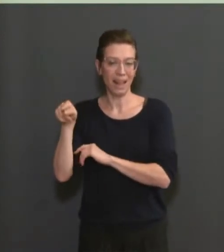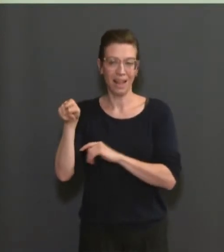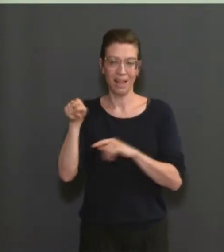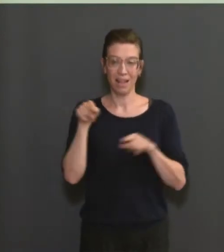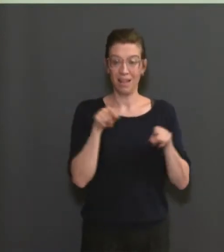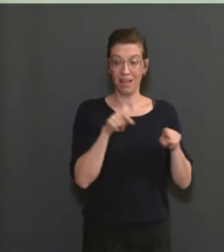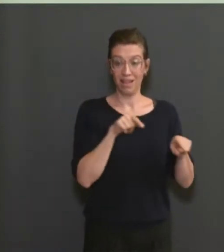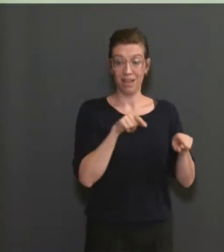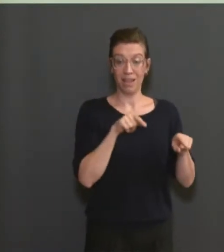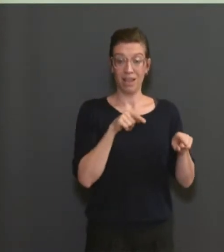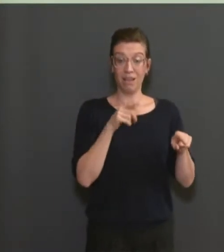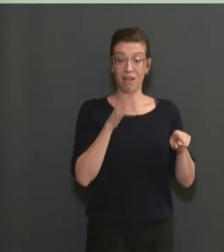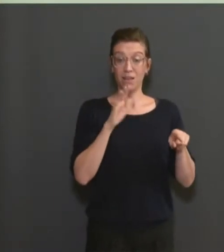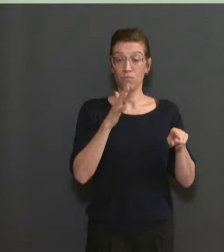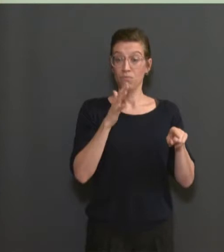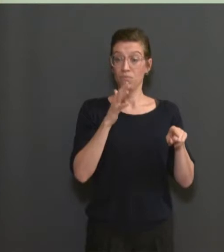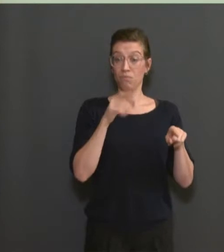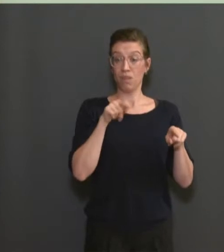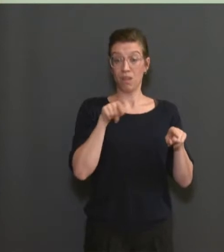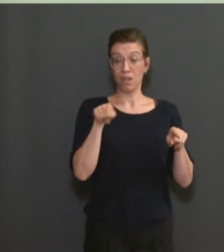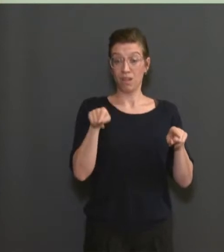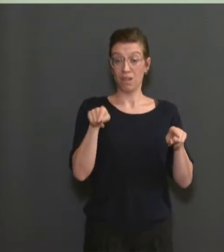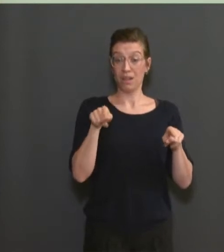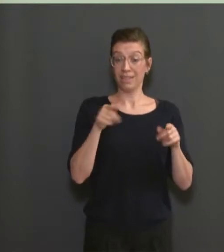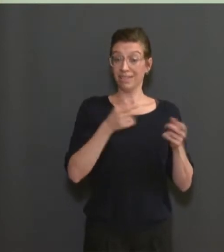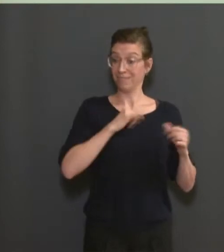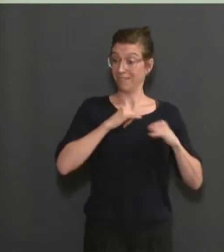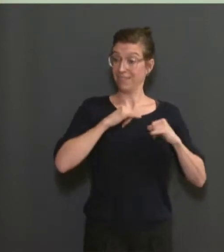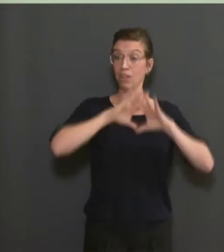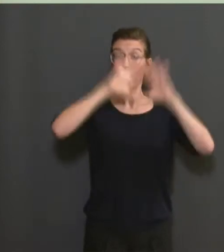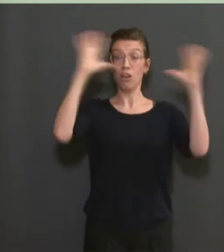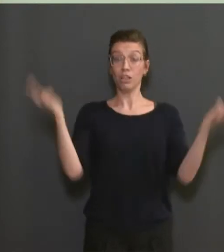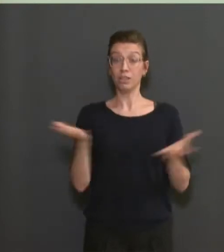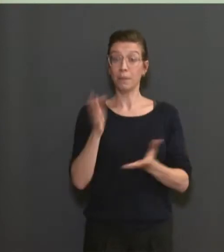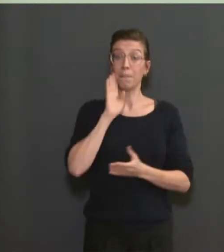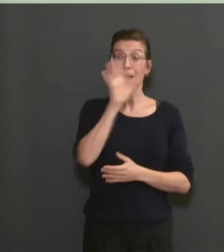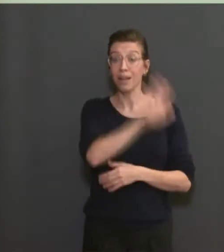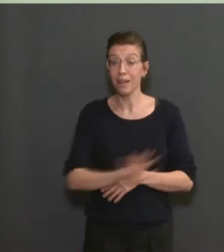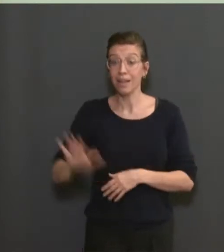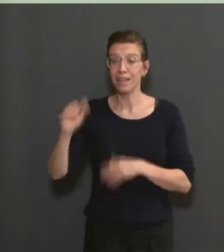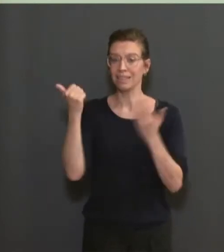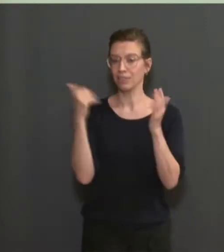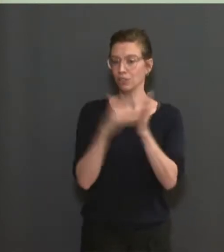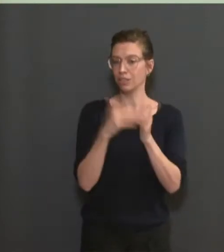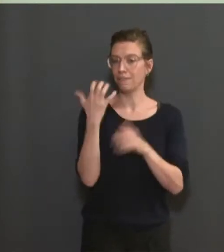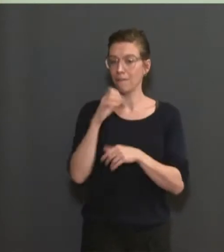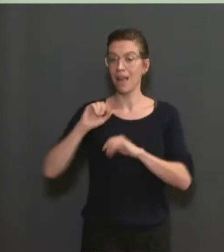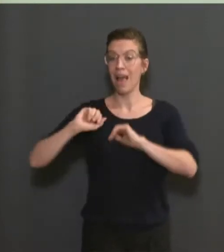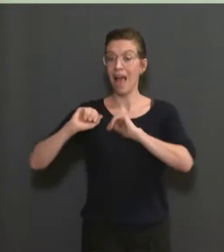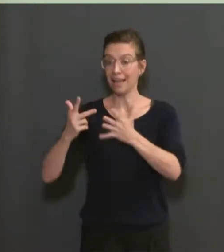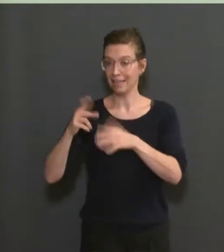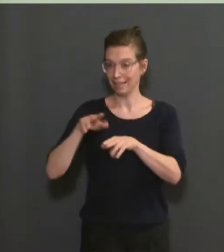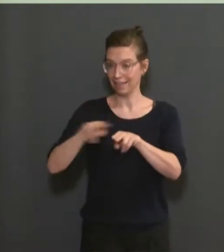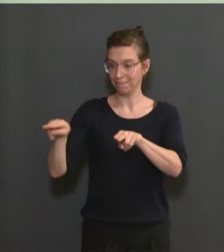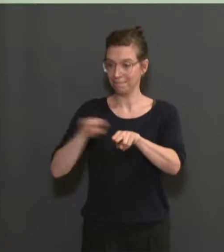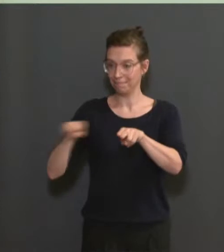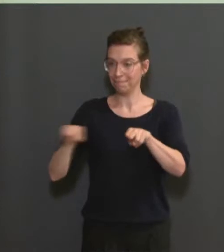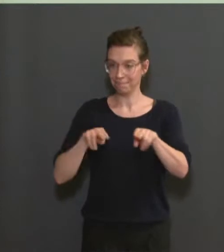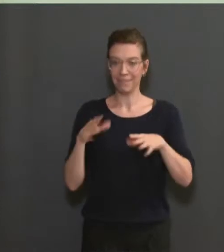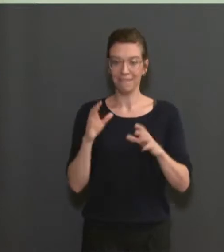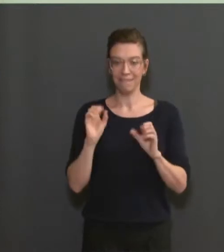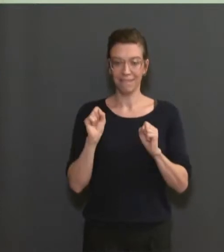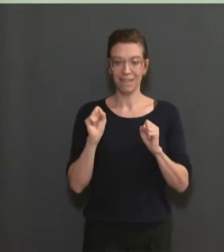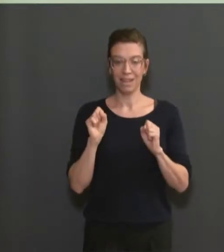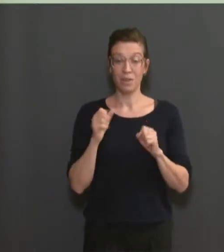6.518 patiënten met COVID in het ziekenhuis. Dat is een kleine 1000 patiënten minder dan tijdens de piek op